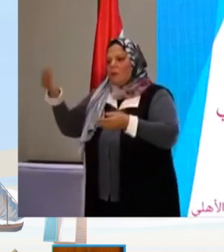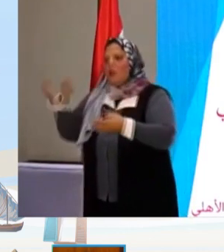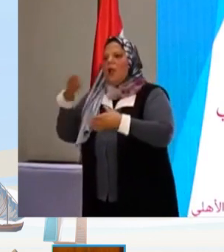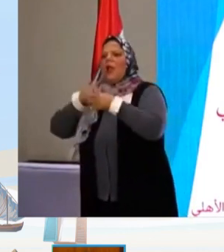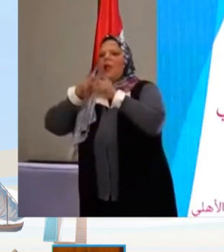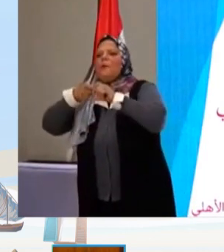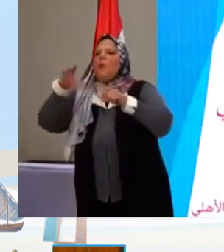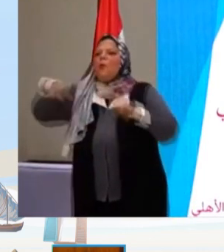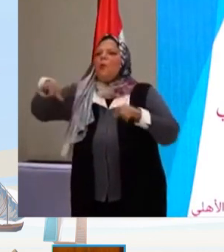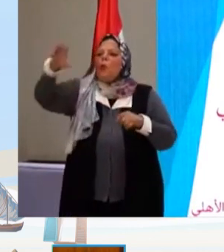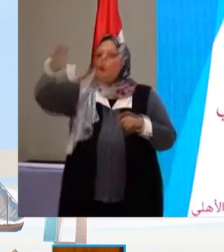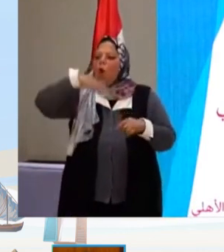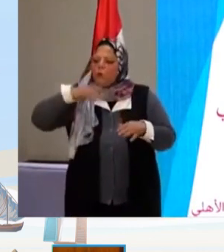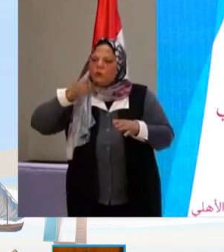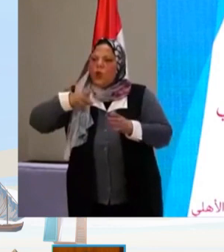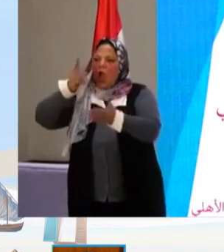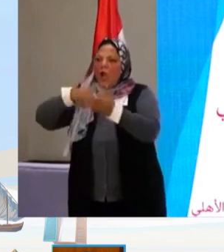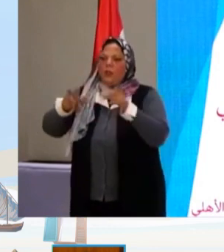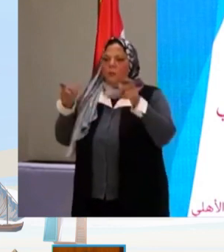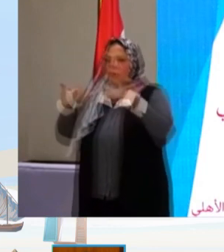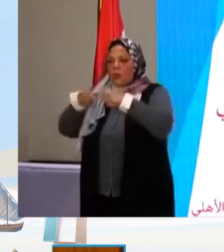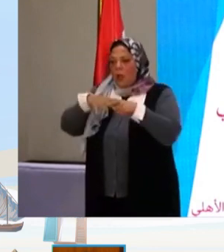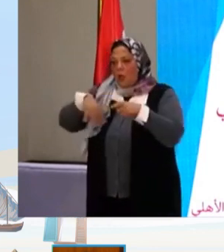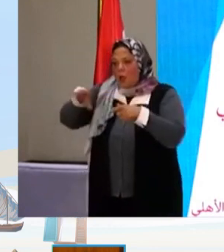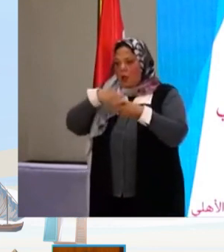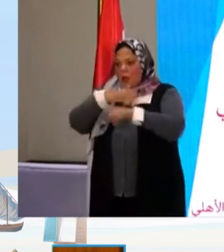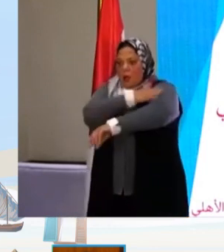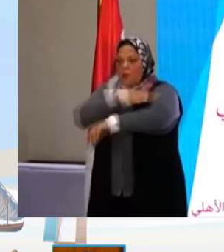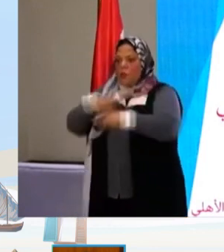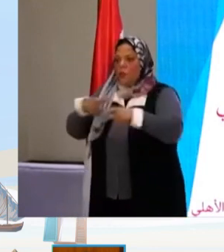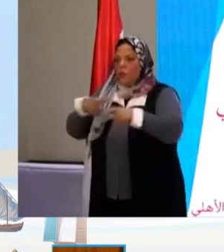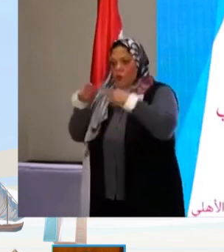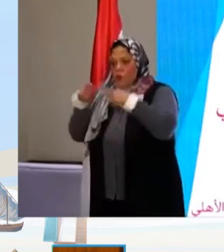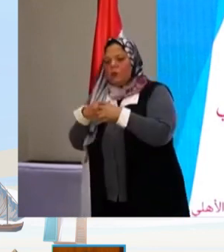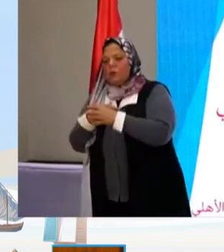الاجتماعي، بتسجل عليه المستندات الخاصه بتوفيق